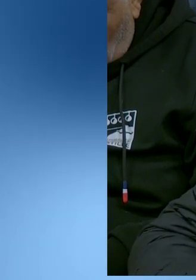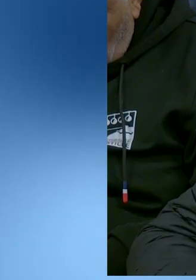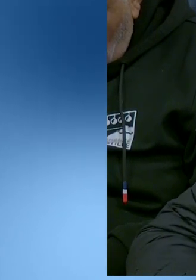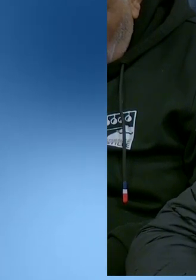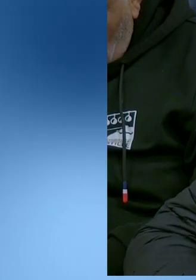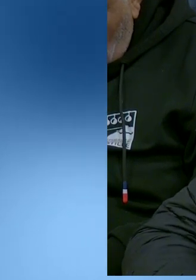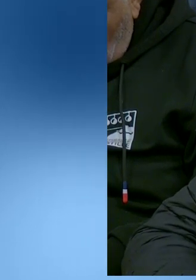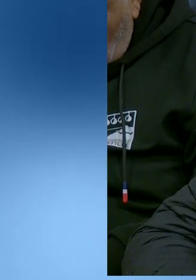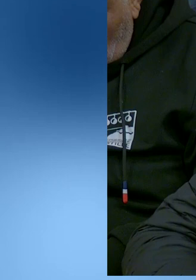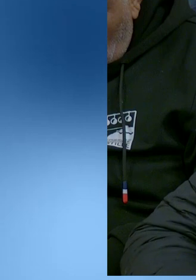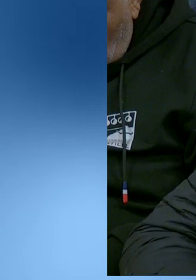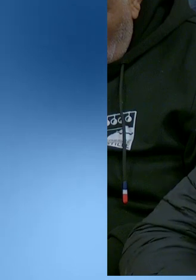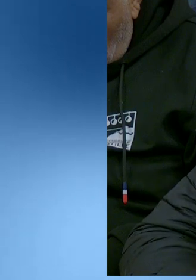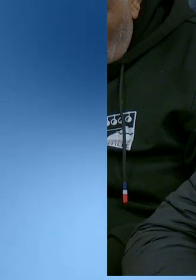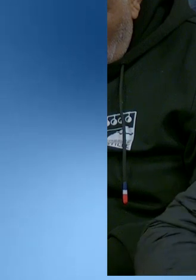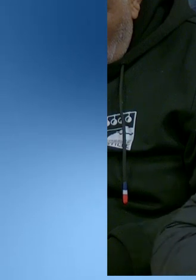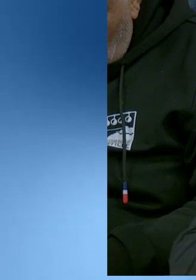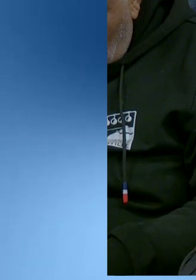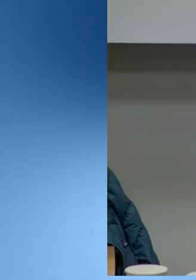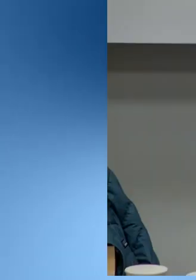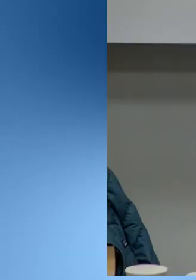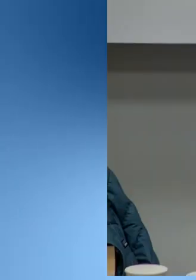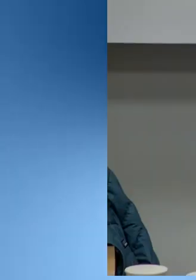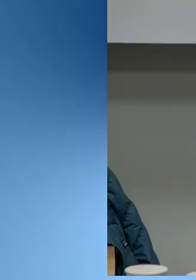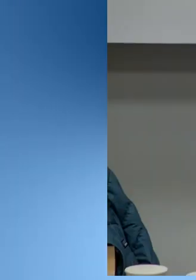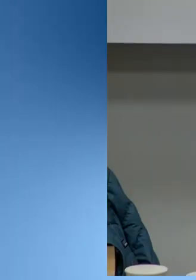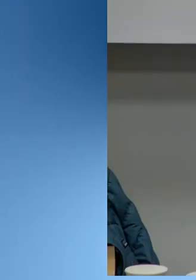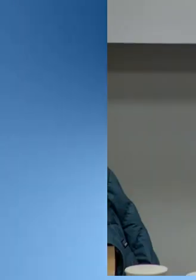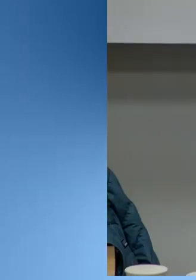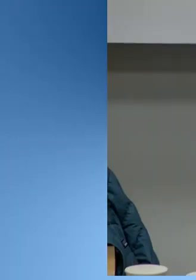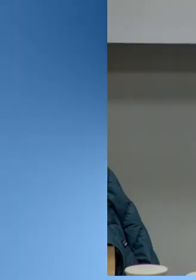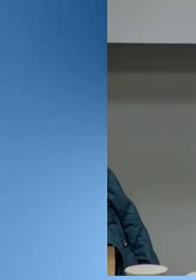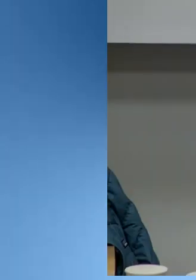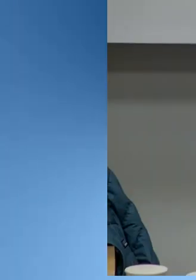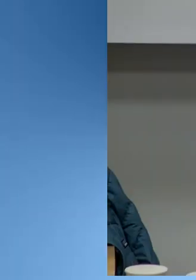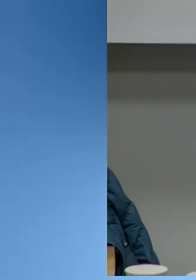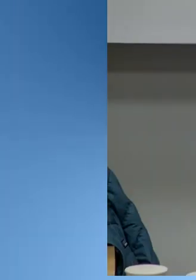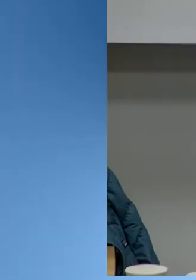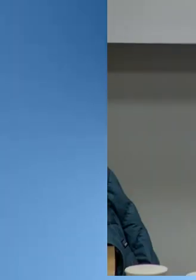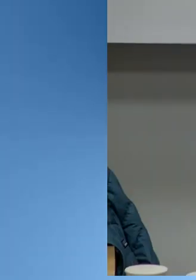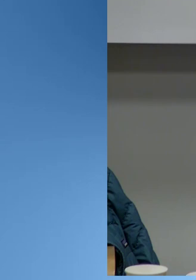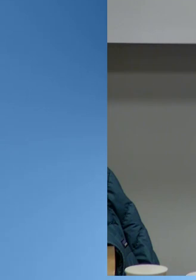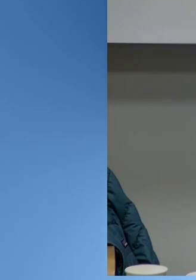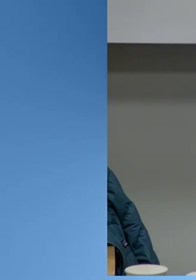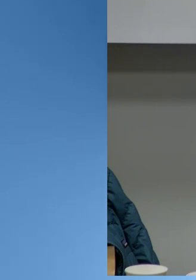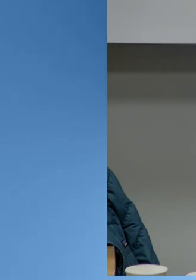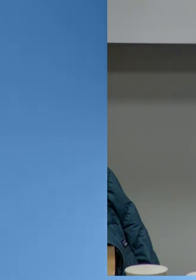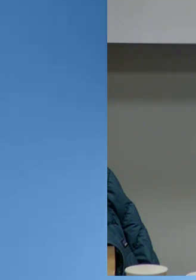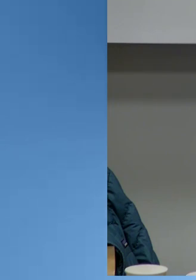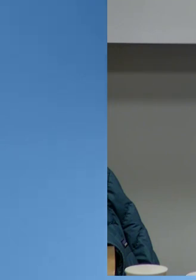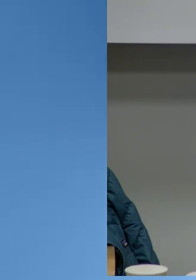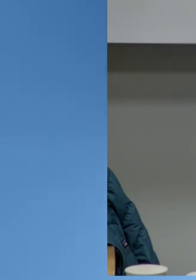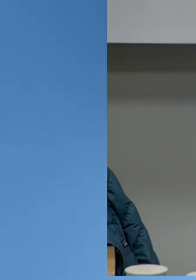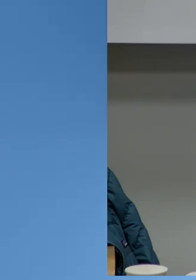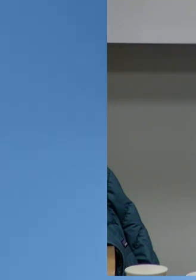collective sans s'invectiver monsieur aloto est-ce que vous suggérez que toutes les personnes qui quelque chose exprimé une situation difficile dont